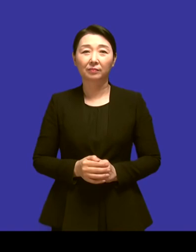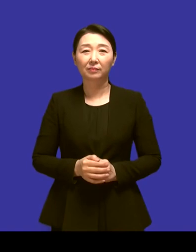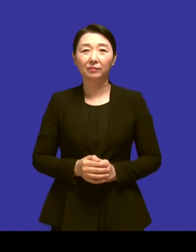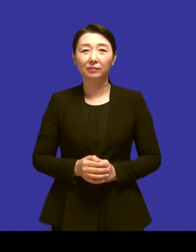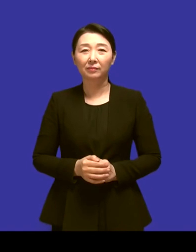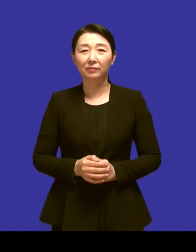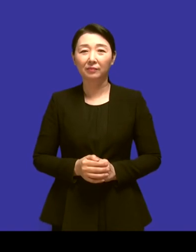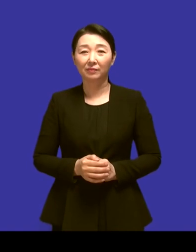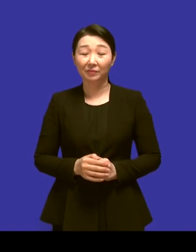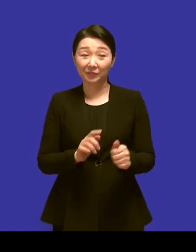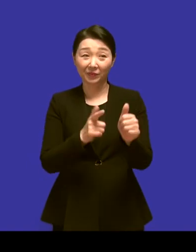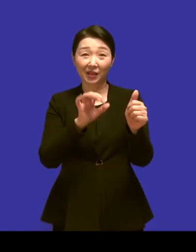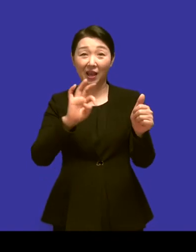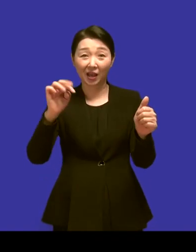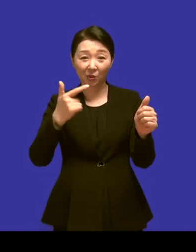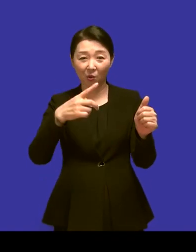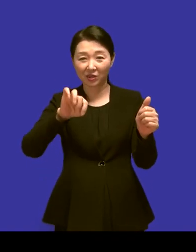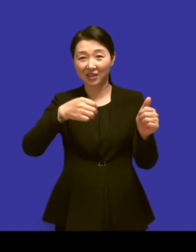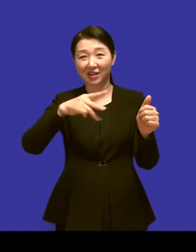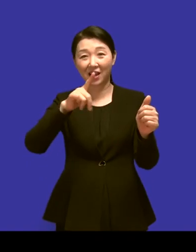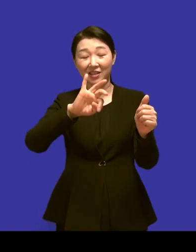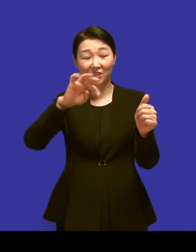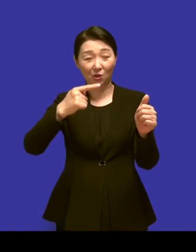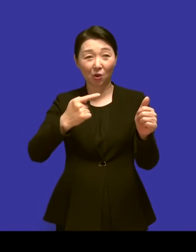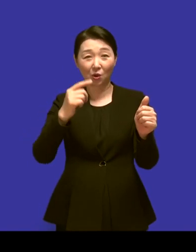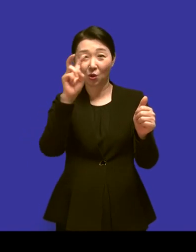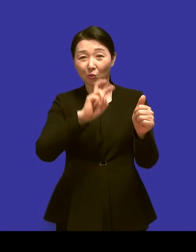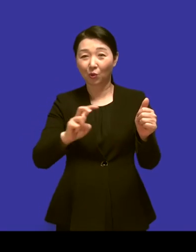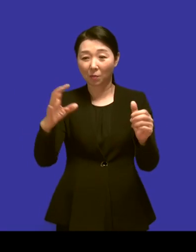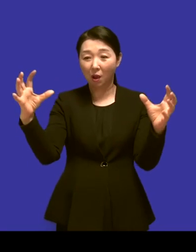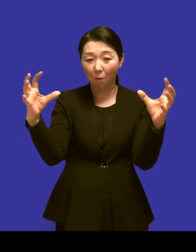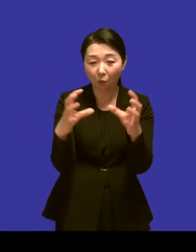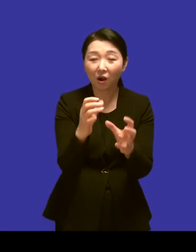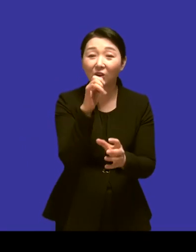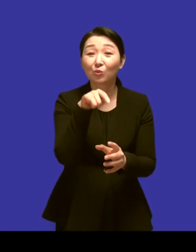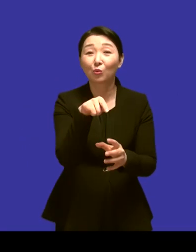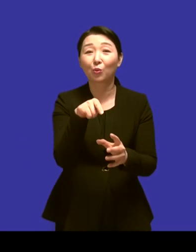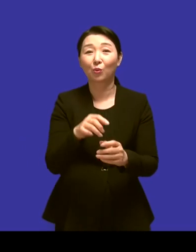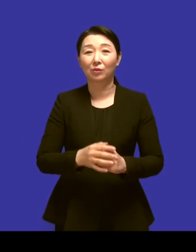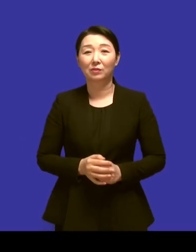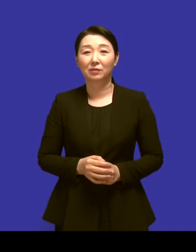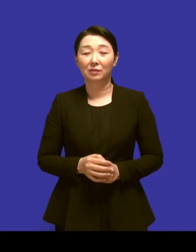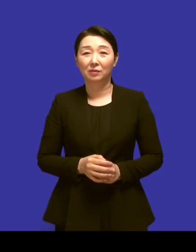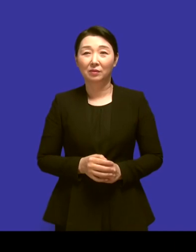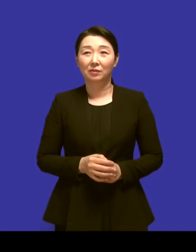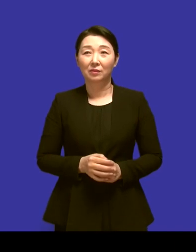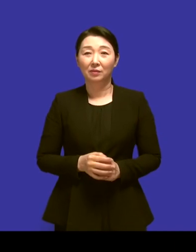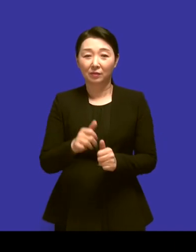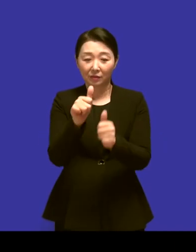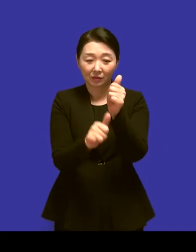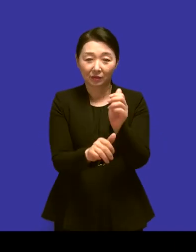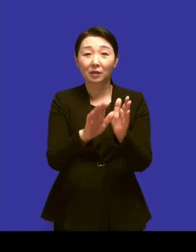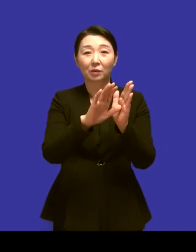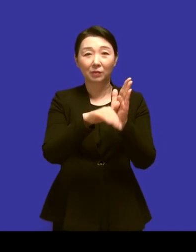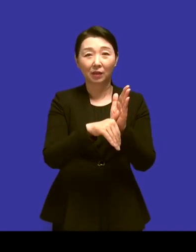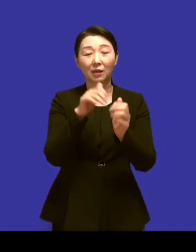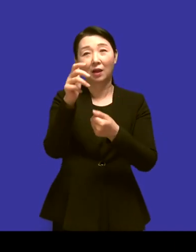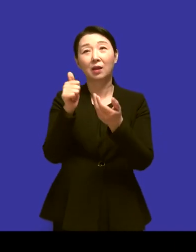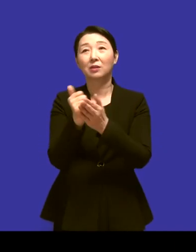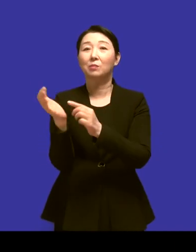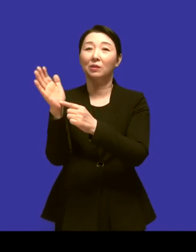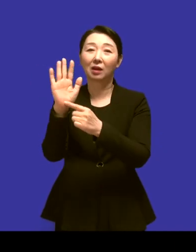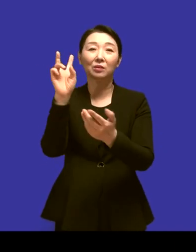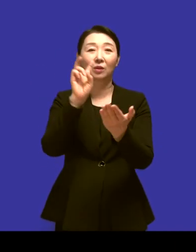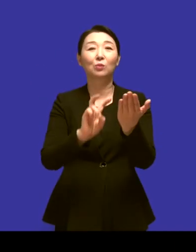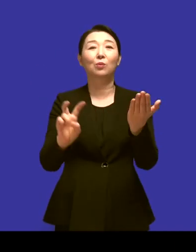우리 아는 딜라이트의 음악만 쫙 모아놓은 클립이 있더라고요. 아 네. 근데 그 경연 무대에서도 하나님을